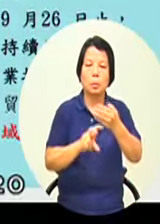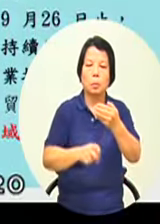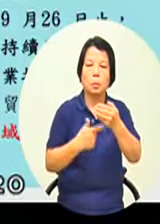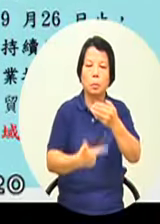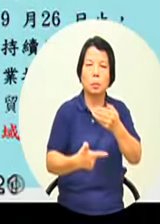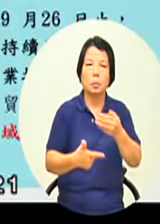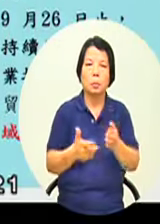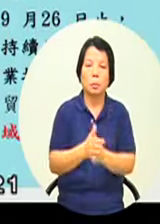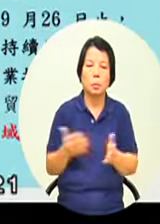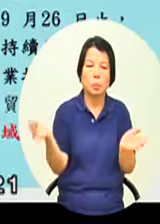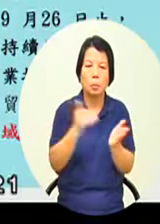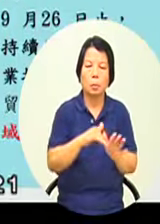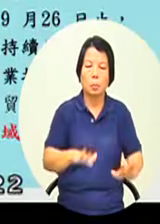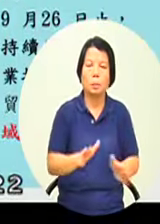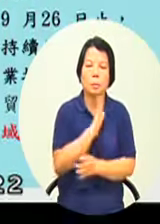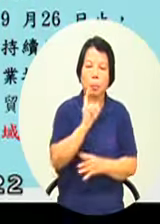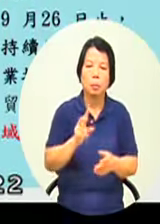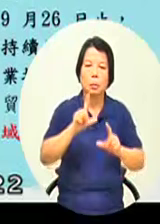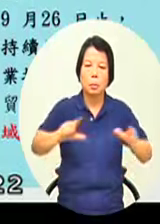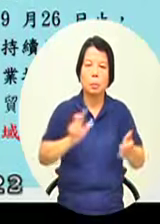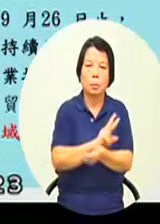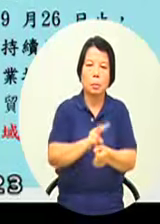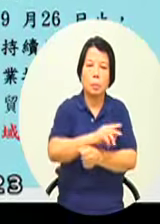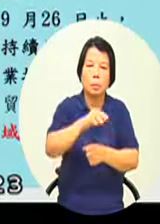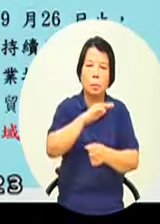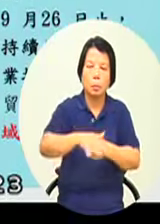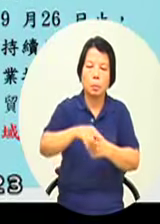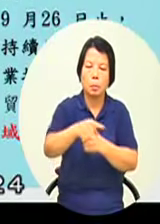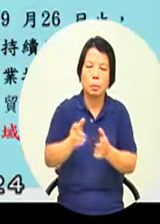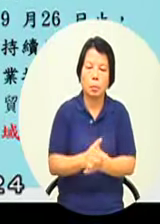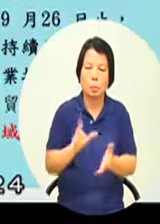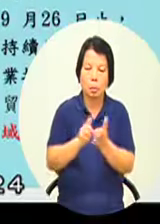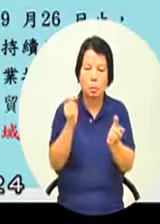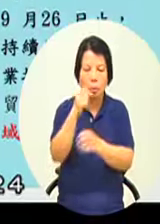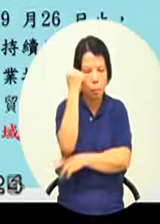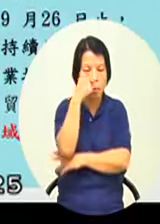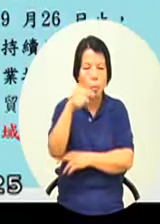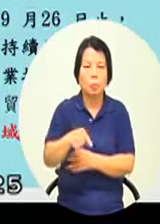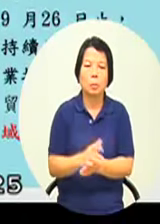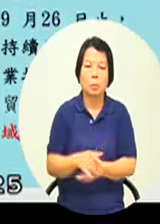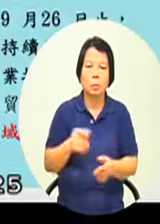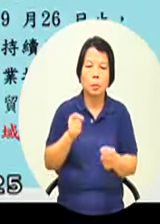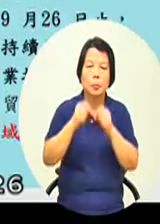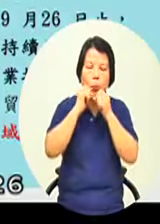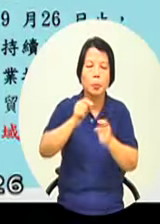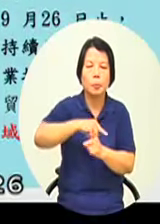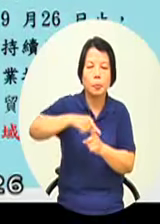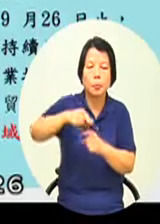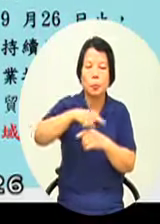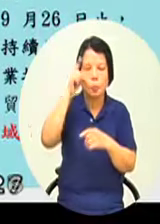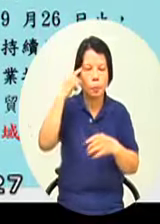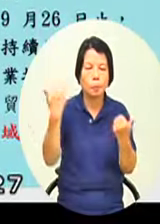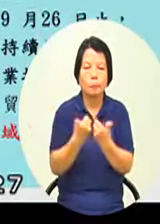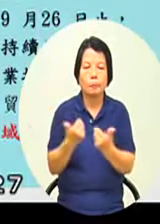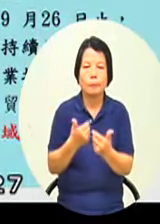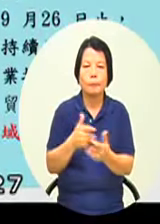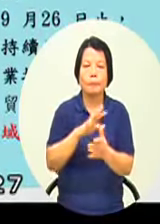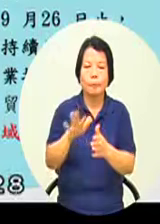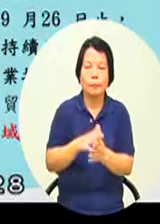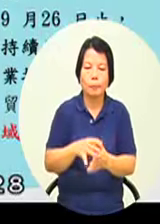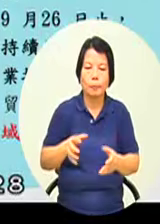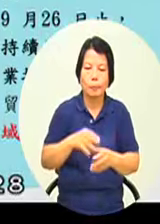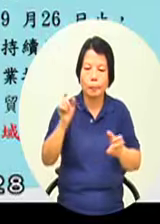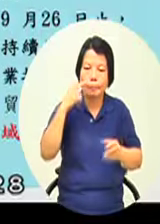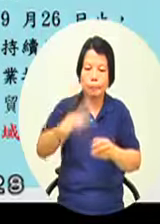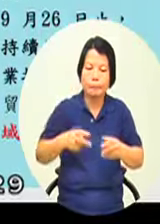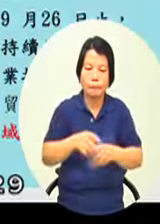105年9月26号为止，是由于大林埔的居民长期居住这个环境品质不佳而持续反对开发这个周边计